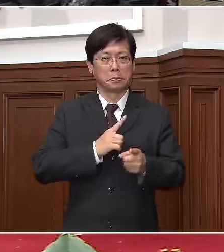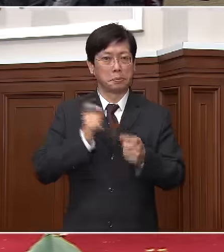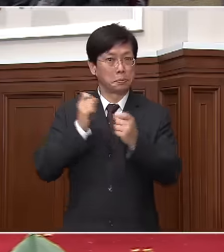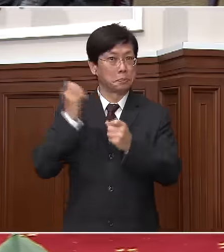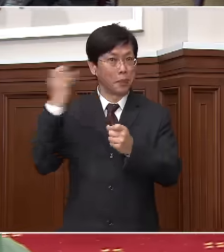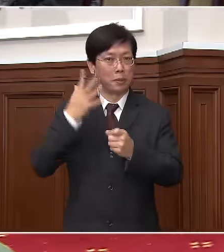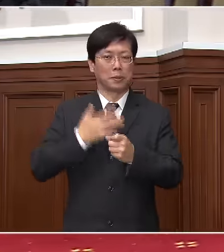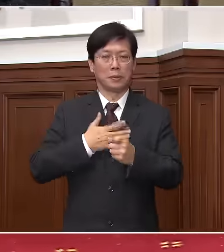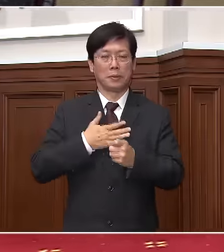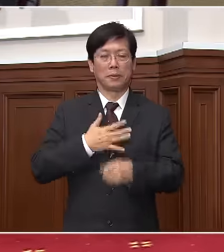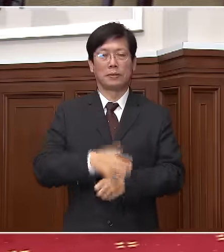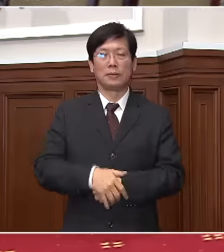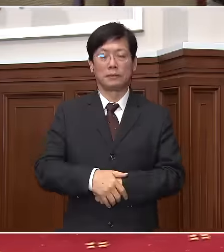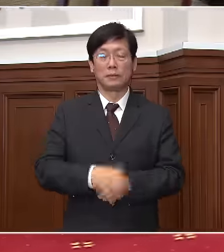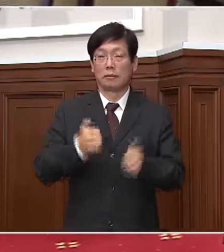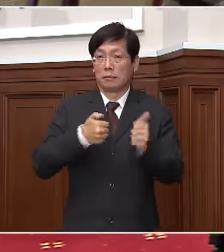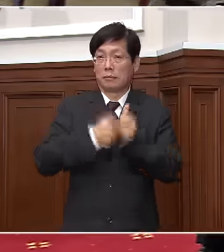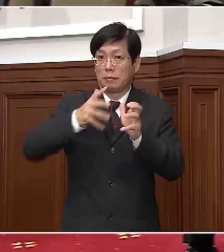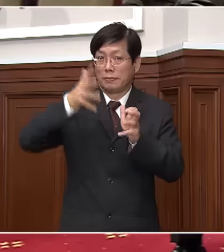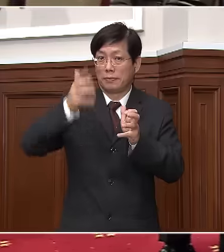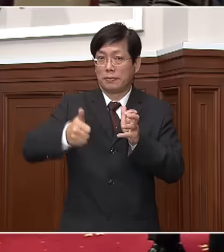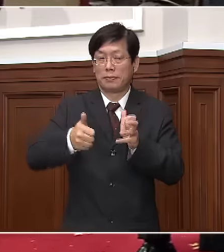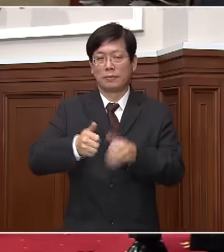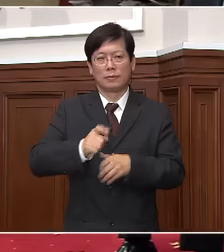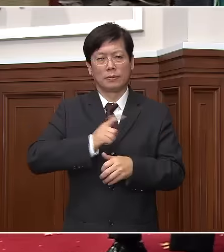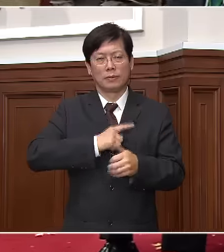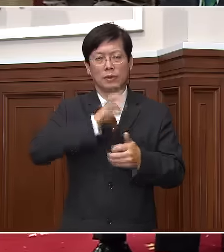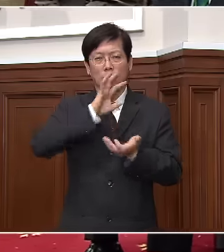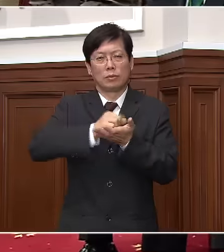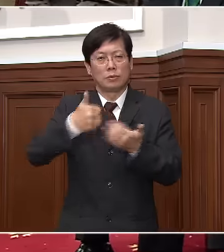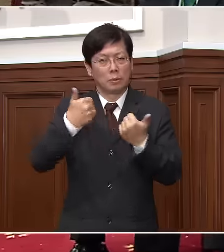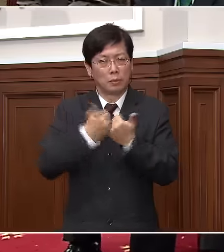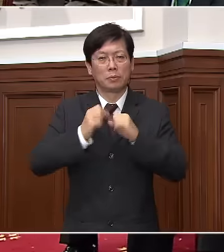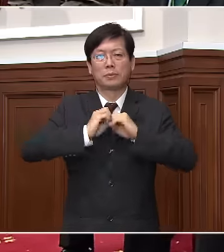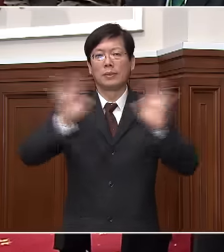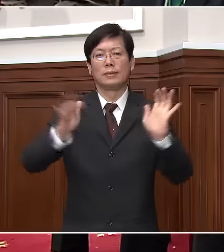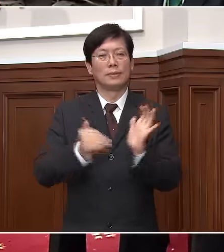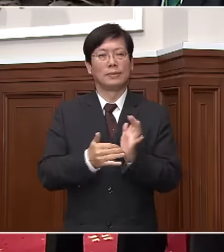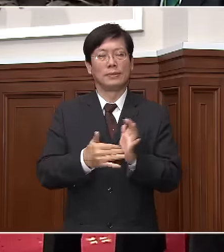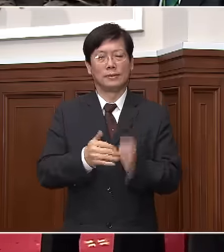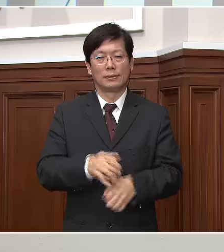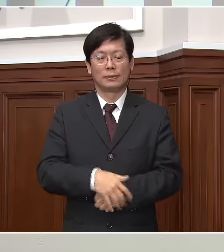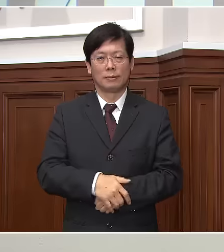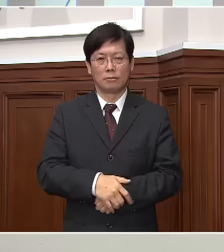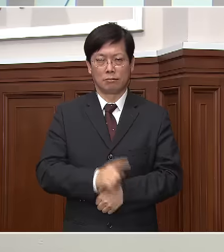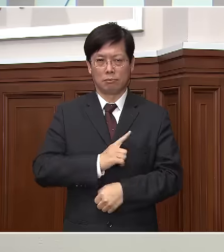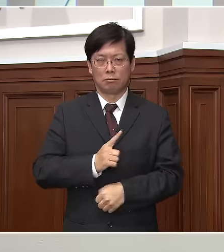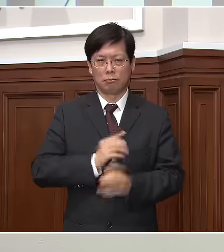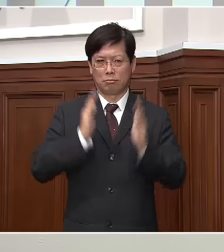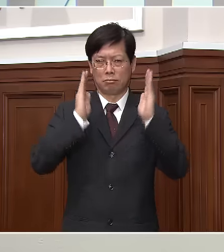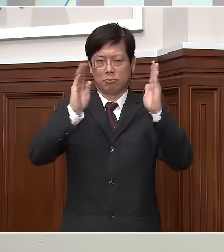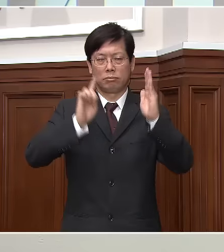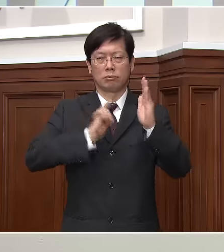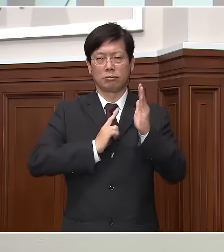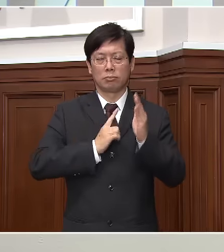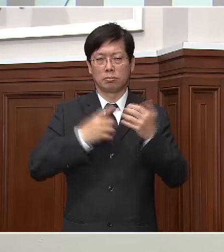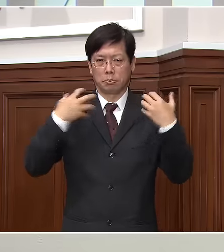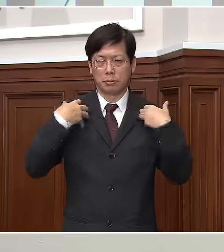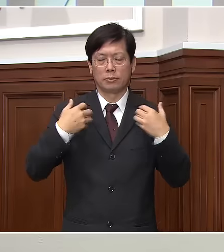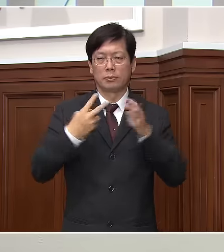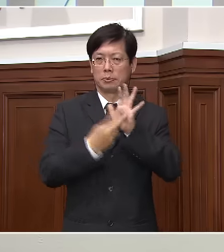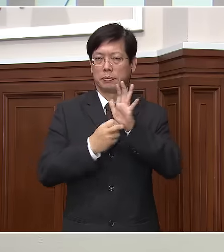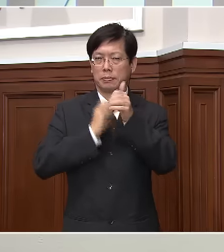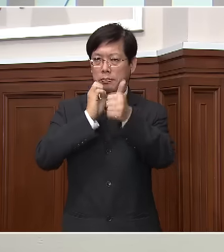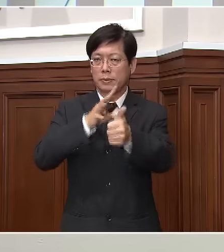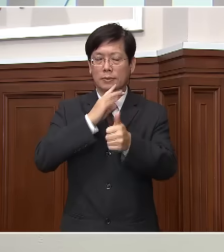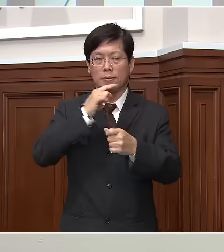天副总统已经召开记者会，用负责任的态度提出年金改革